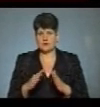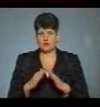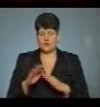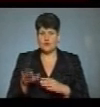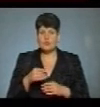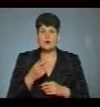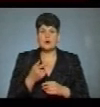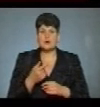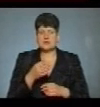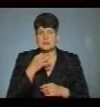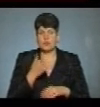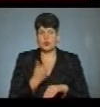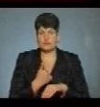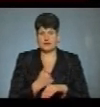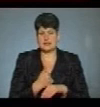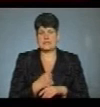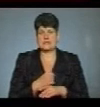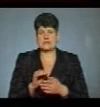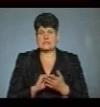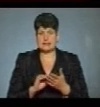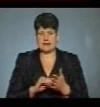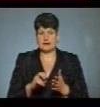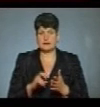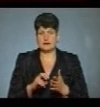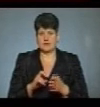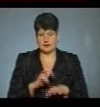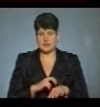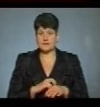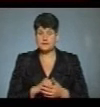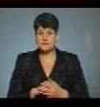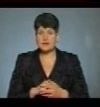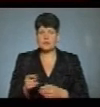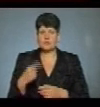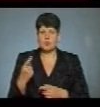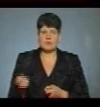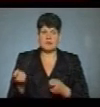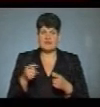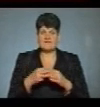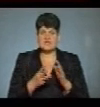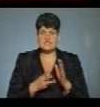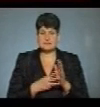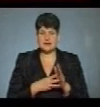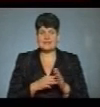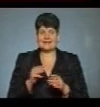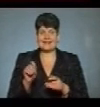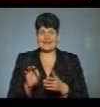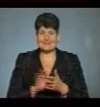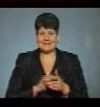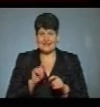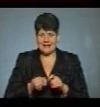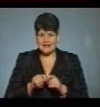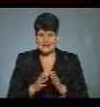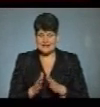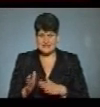головний санітарний лікар України Віктор Ляшко. На Тернопільщину привезли 18 тест-систем для лабораторного